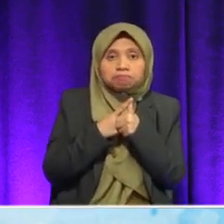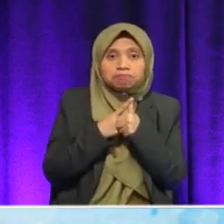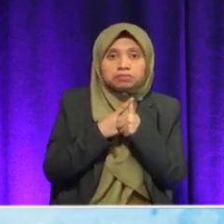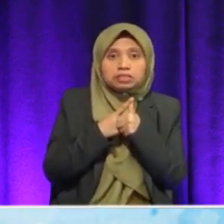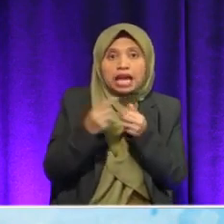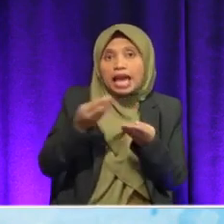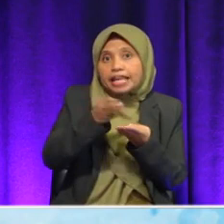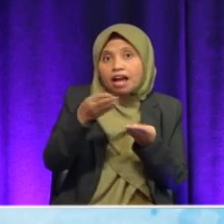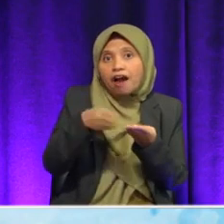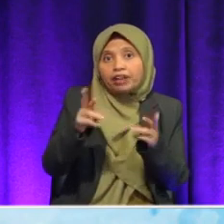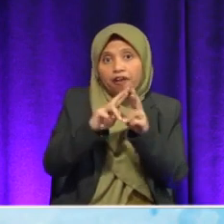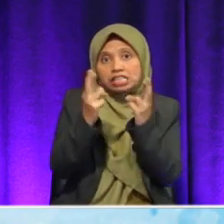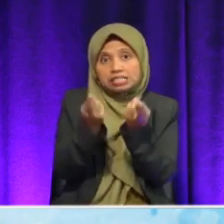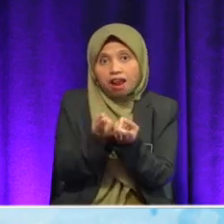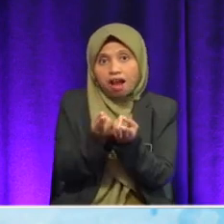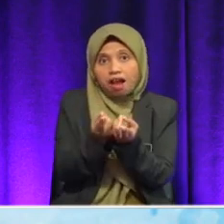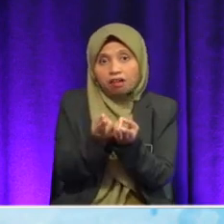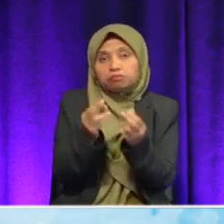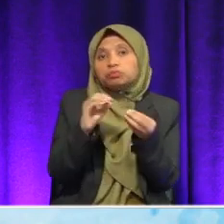mengedarkan salah